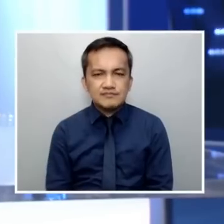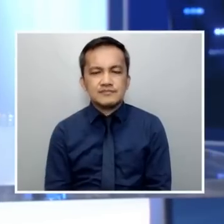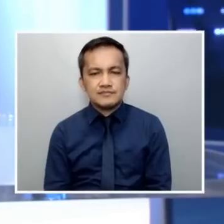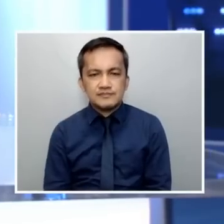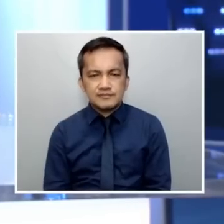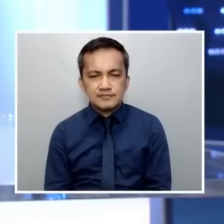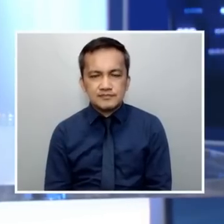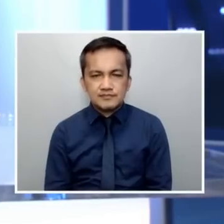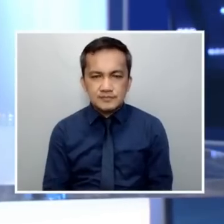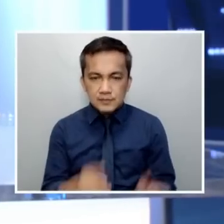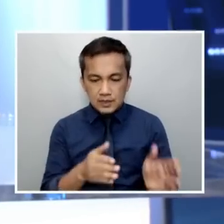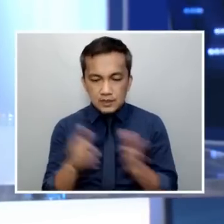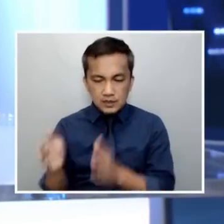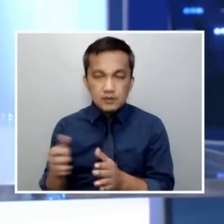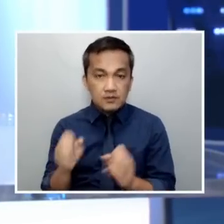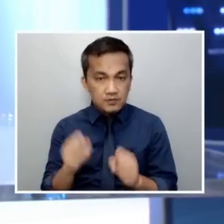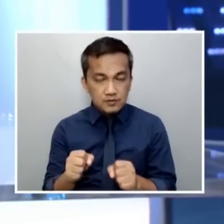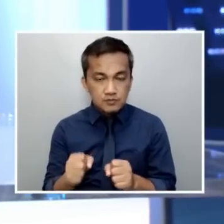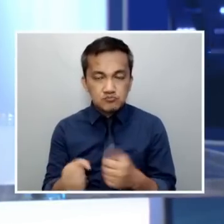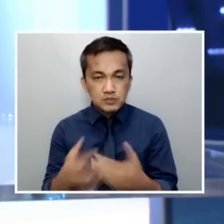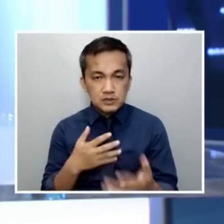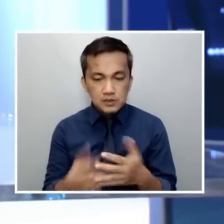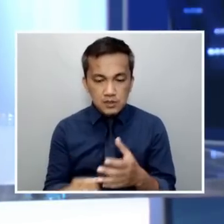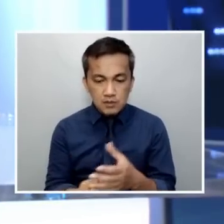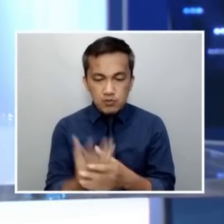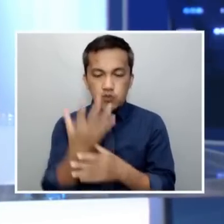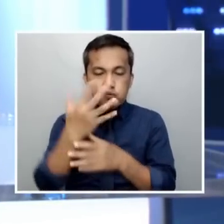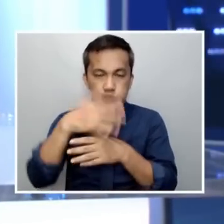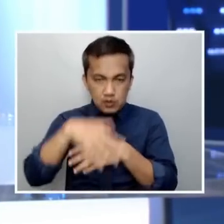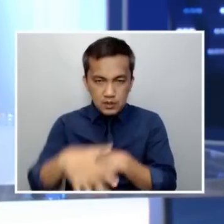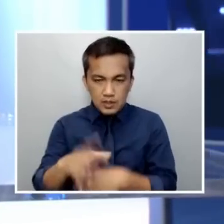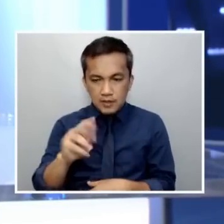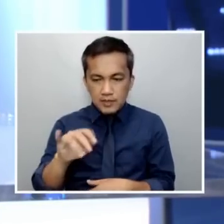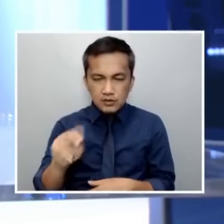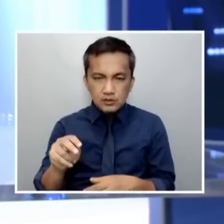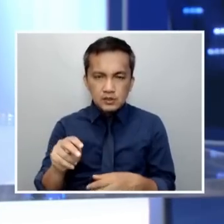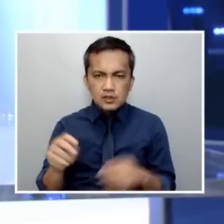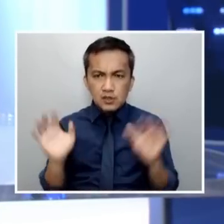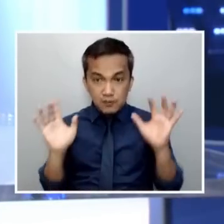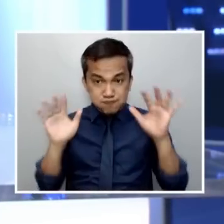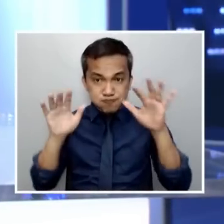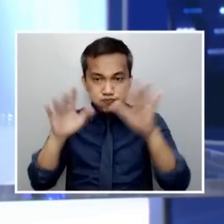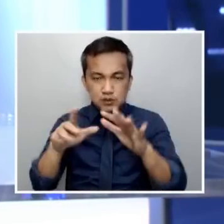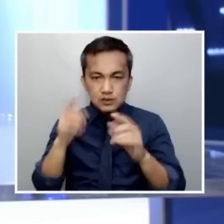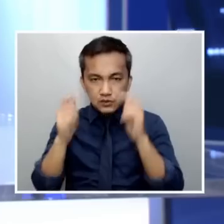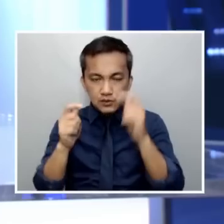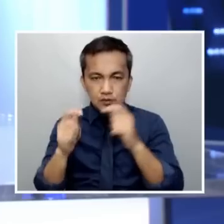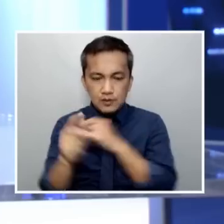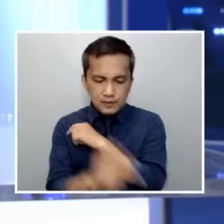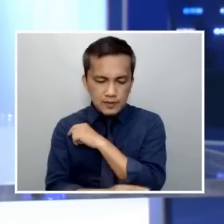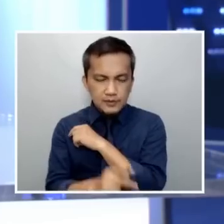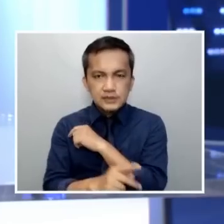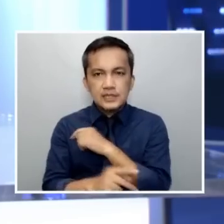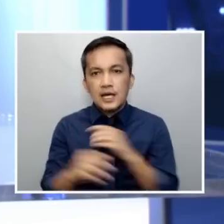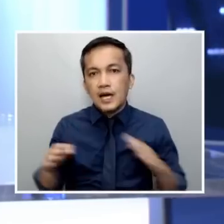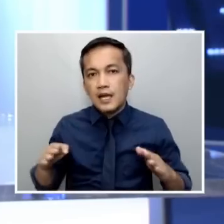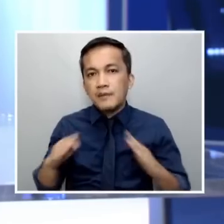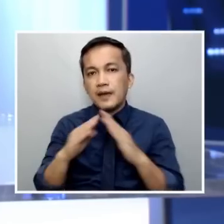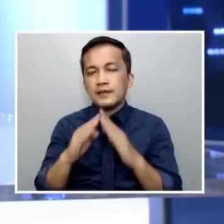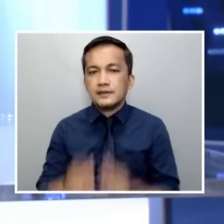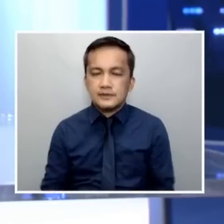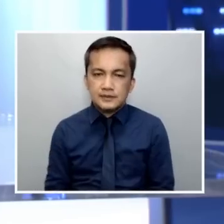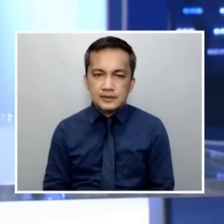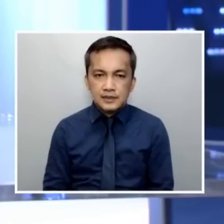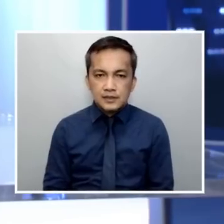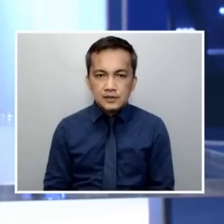Sa kabila ng posibleng pagsabog ng bulkang Mayon, dinadagsa pa rin ng mga turista ang lalawigan ng Albay. Tumaas din ang bilang